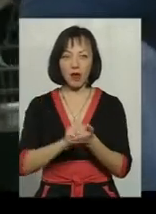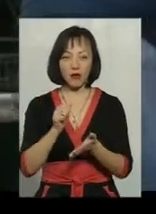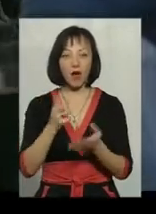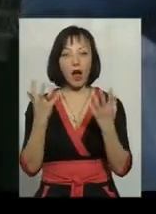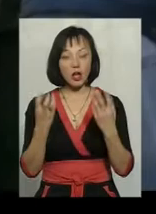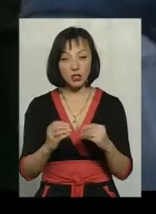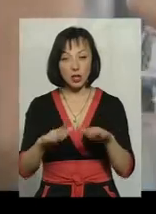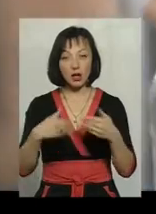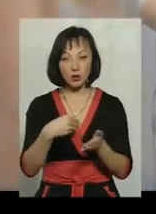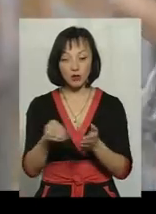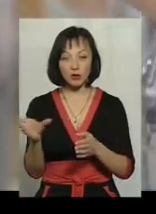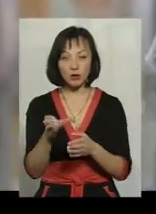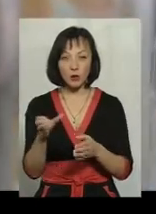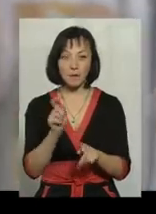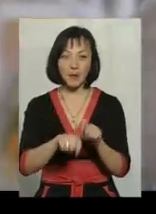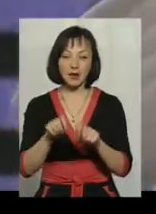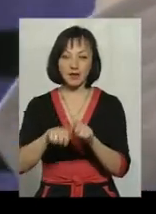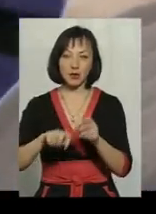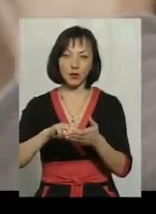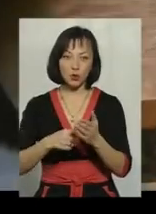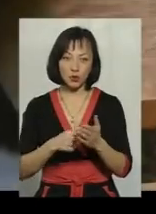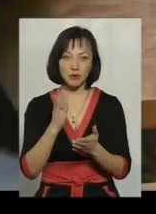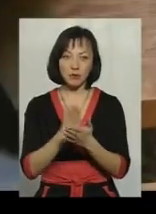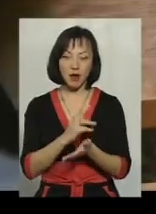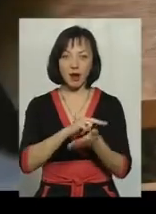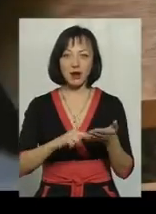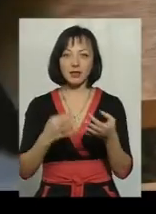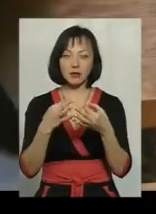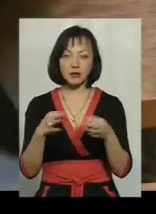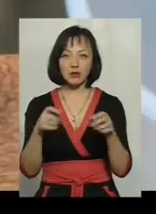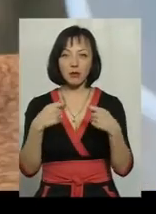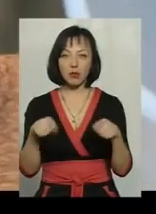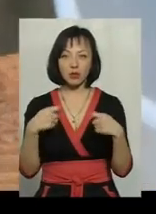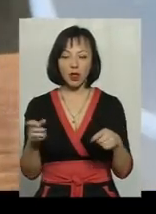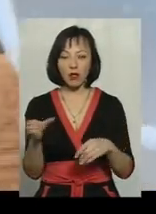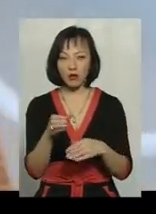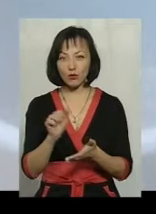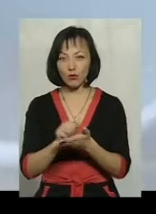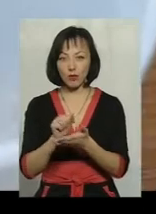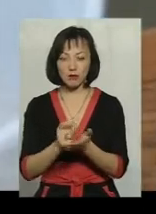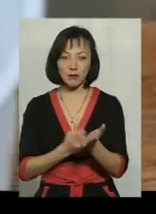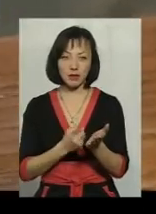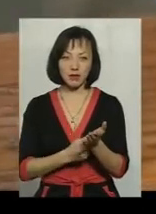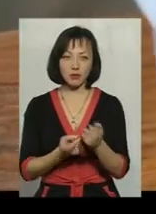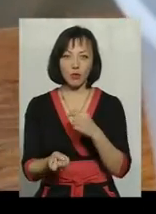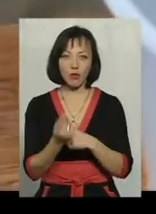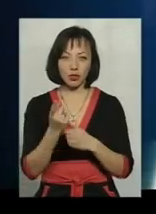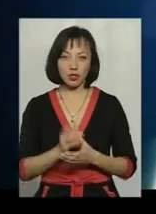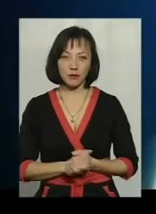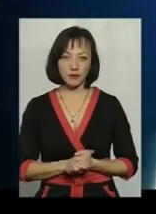радять купувати горілку лише у перевірених точках, які мають ліцензію на продаж алкоголю та документи, що підтверджують його